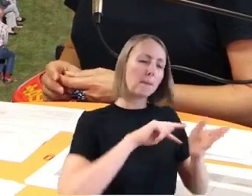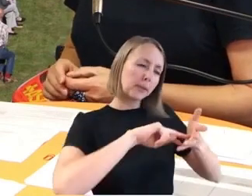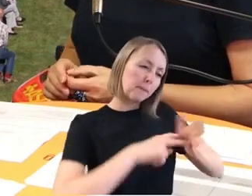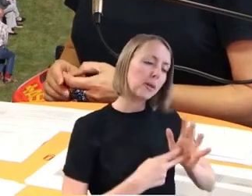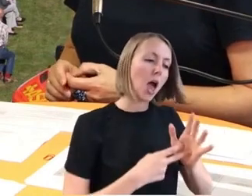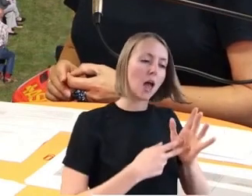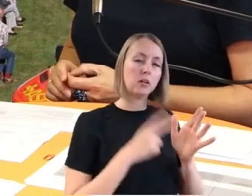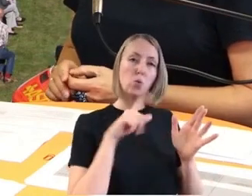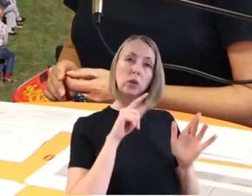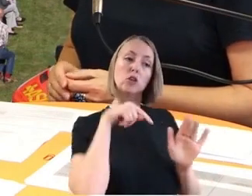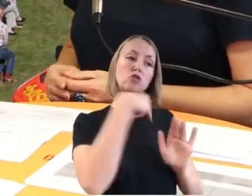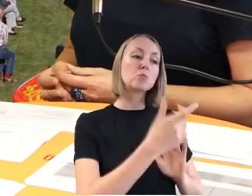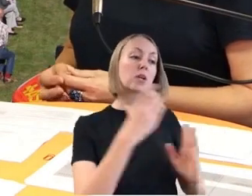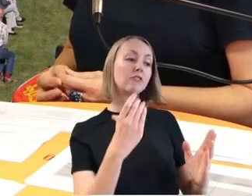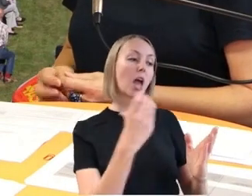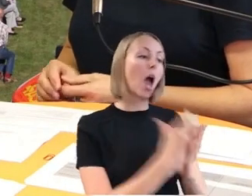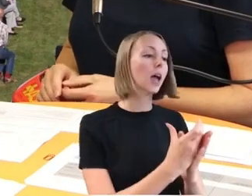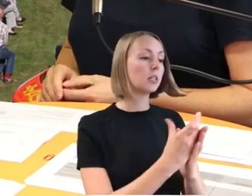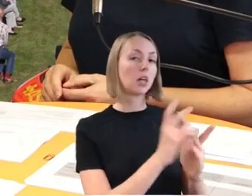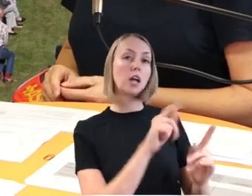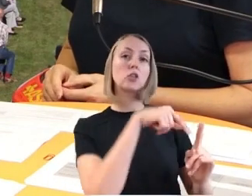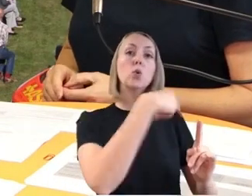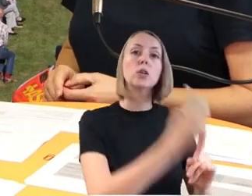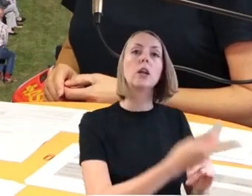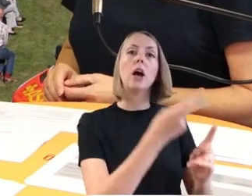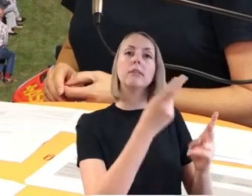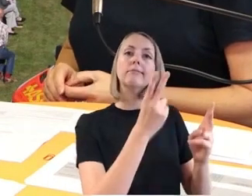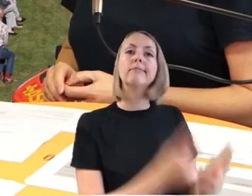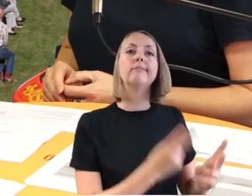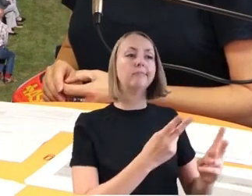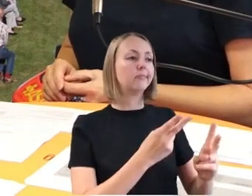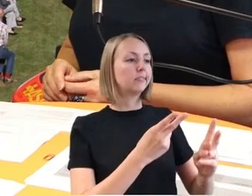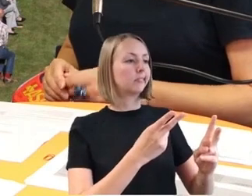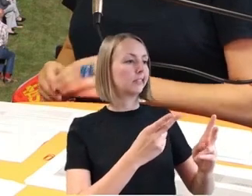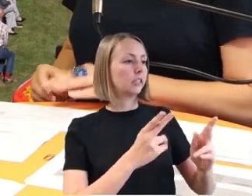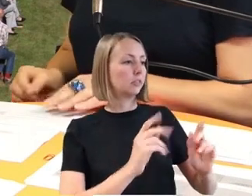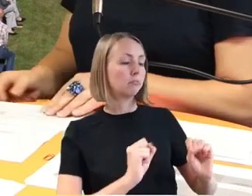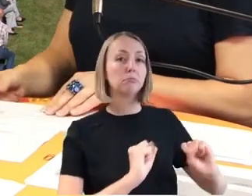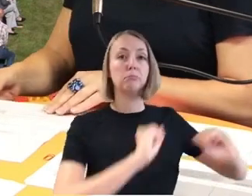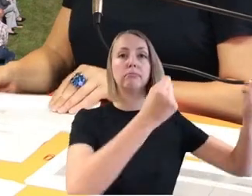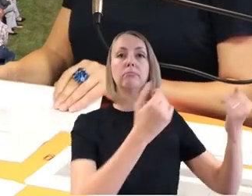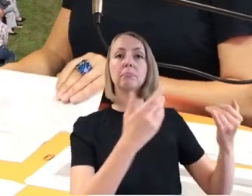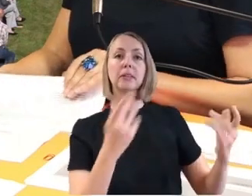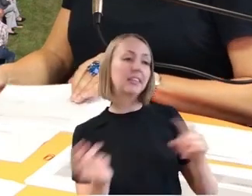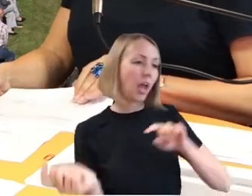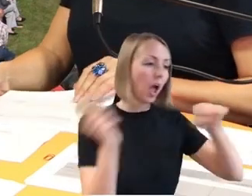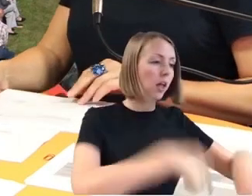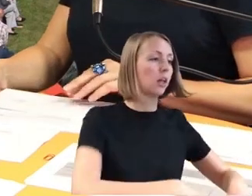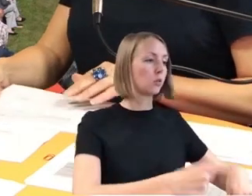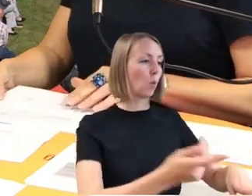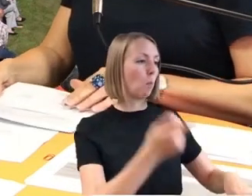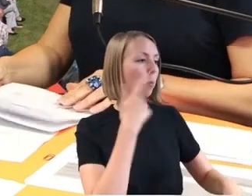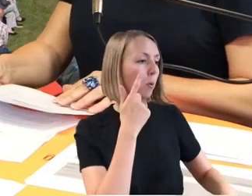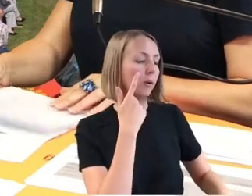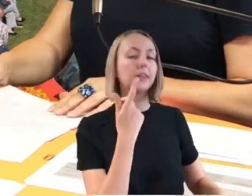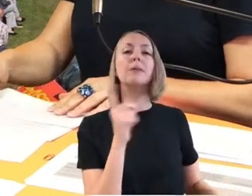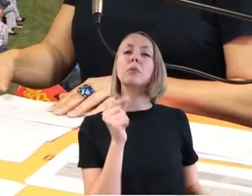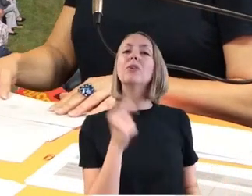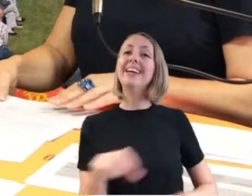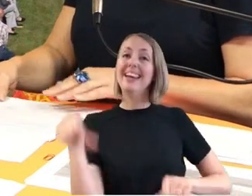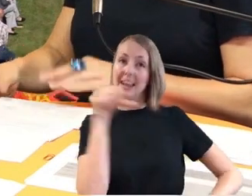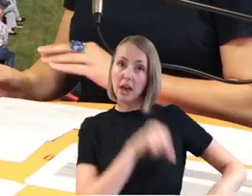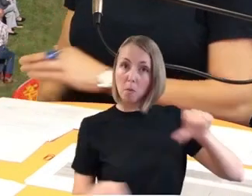einsatztaktisch aber auch ausbilden und erproben wie es ist schon bereits gesagt haben das heißt wir haben eigene labor in denen wir erprobung